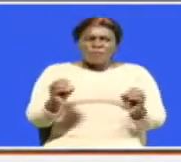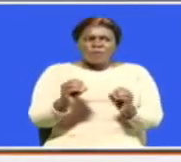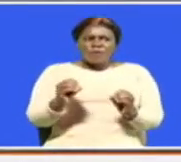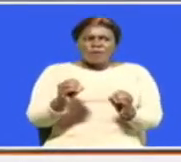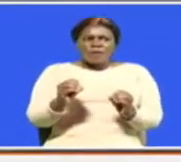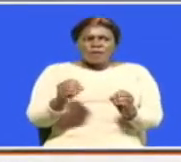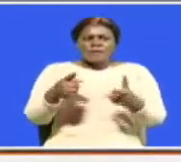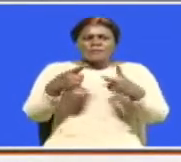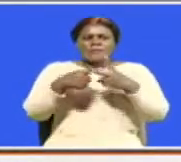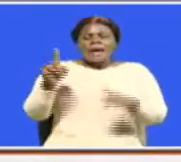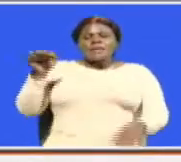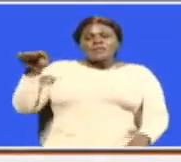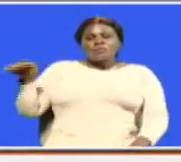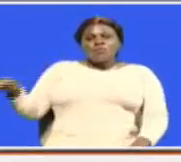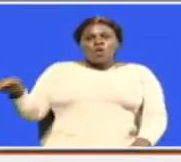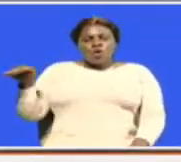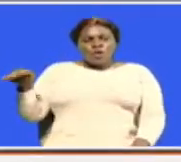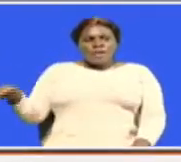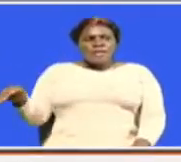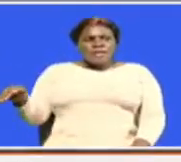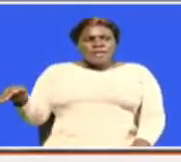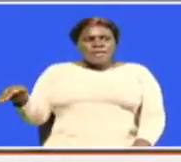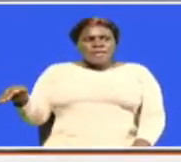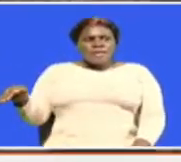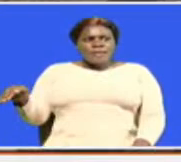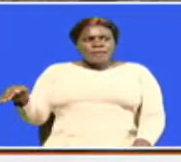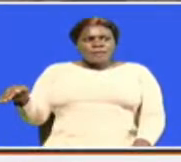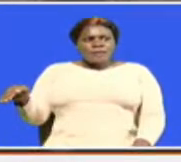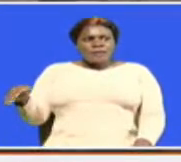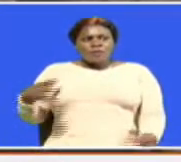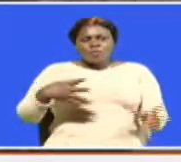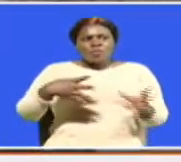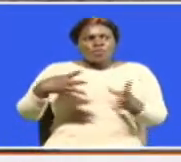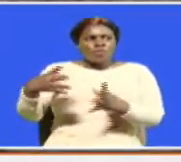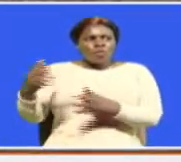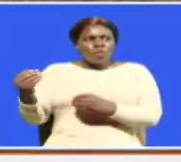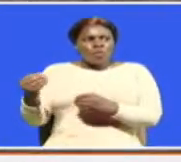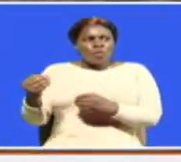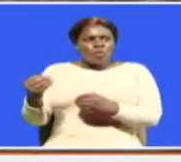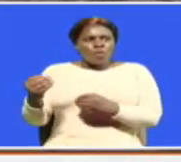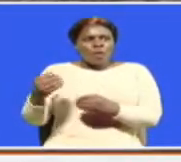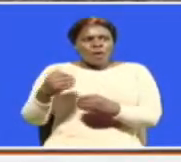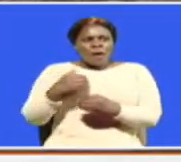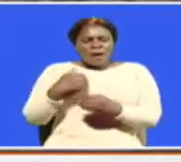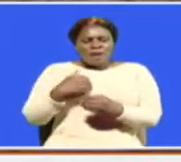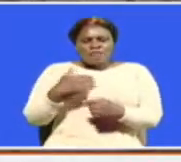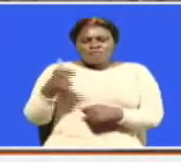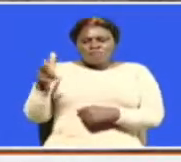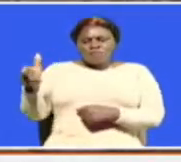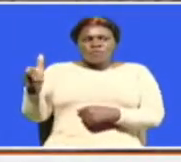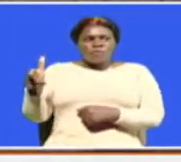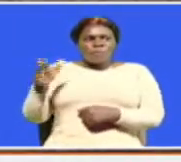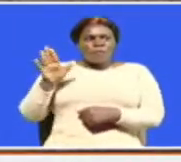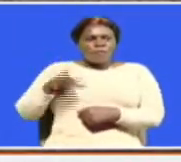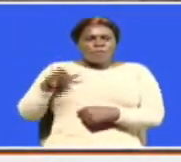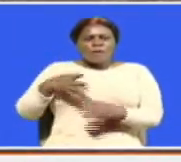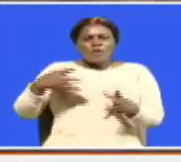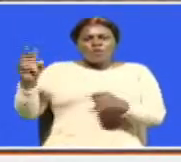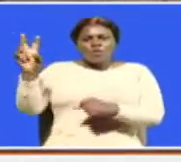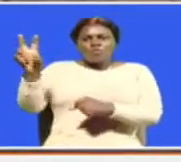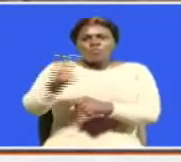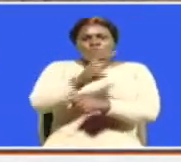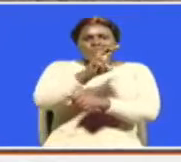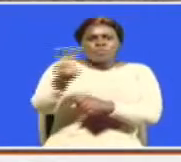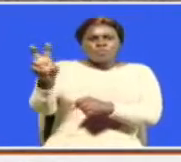days start early, and while other typical rangers would set out with a rifle in hand, these women go